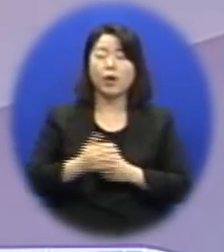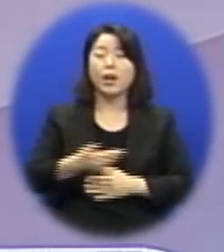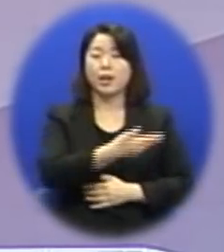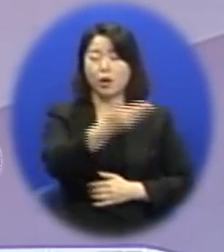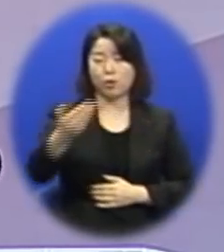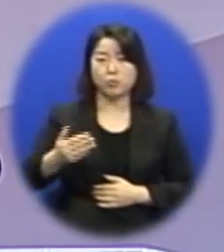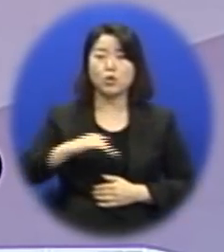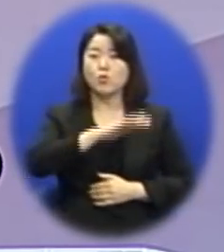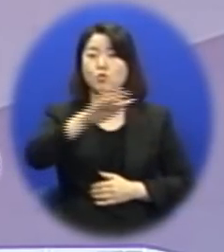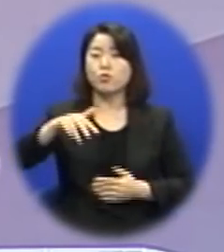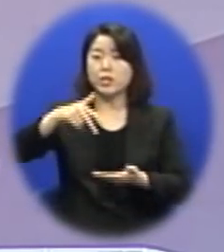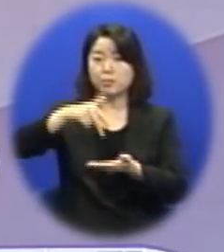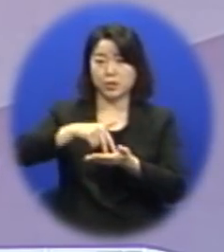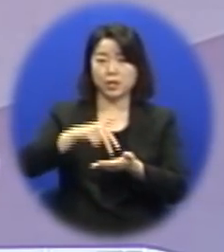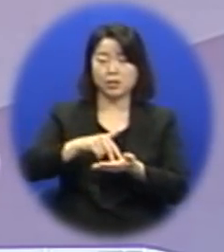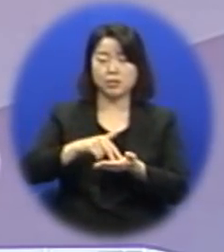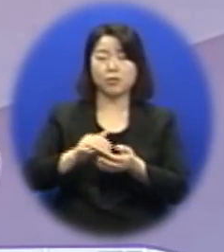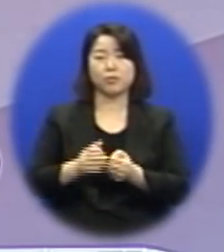우리에게 있어서의